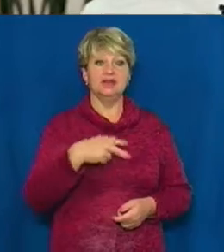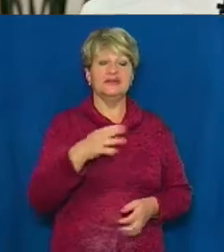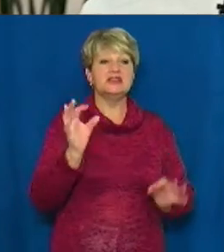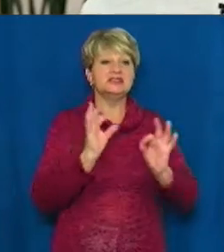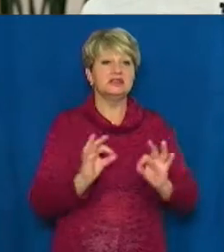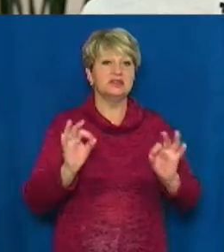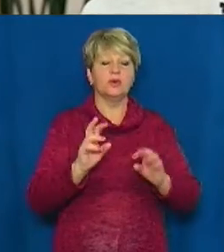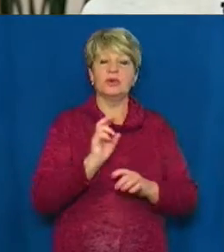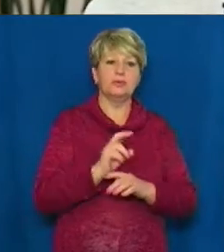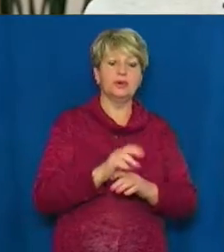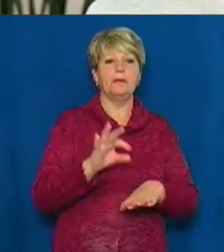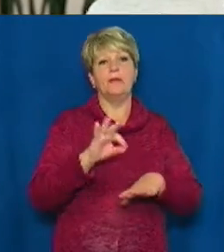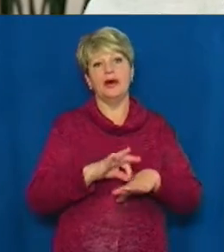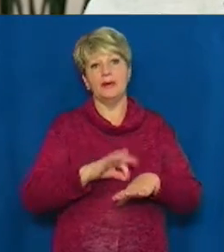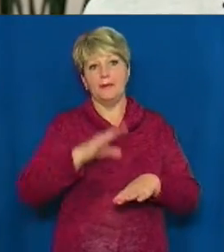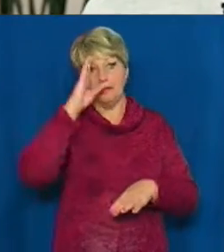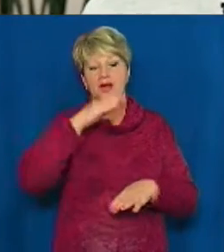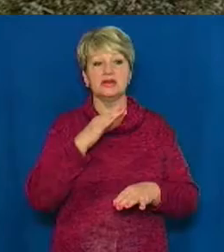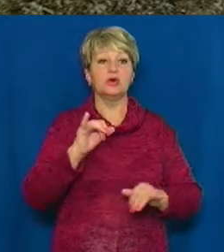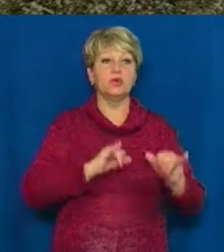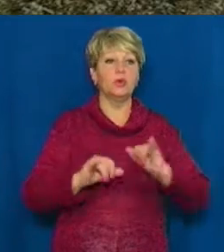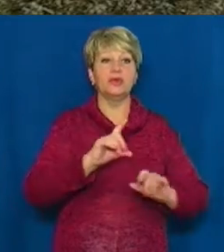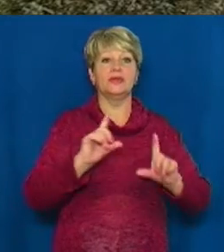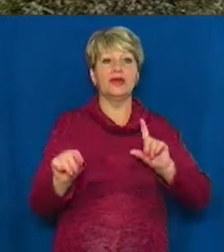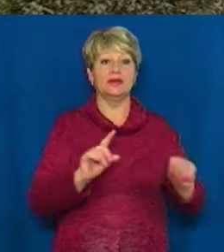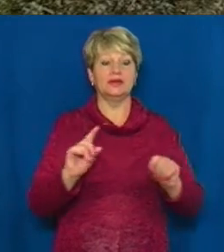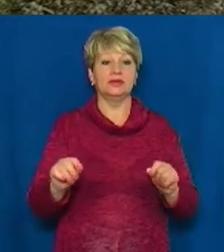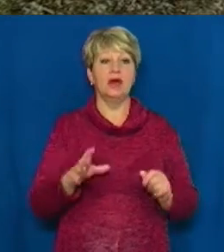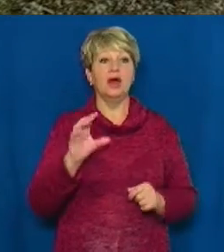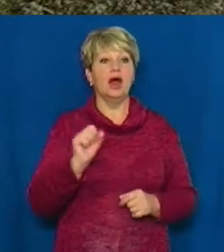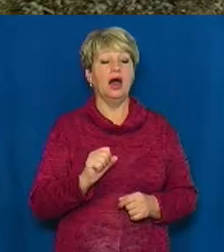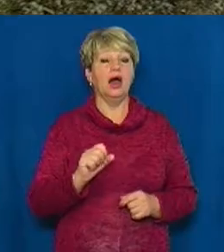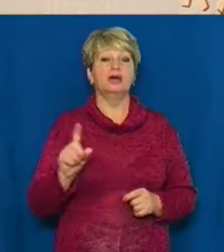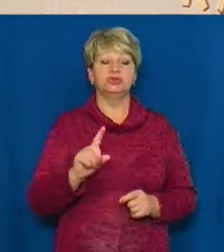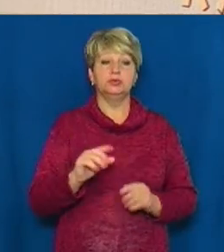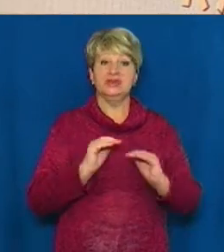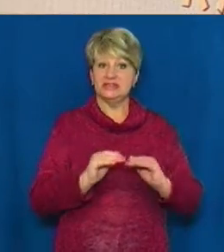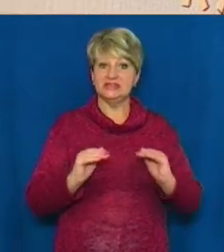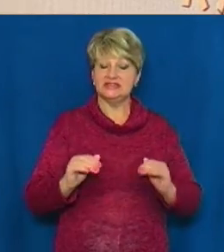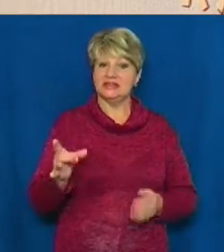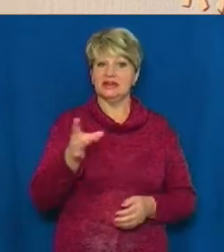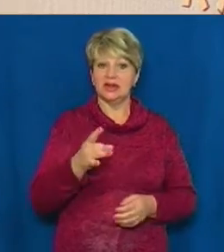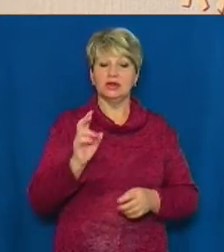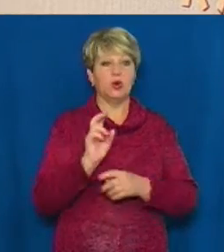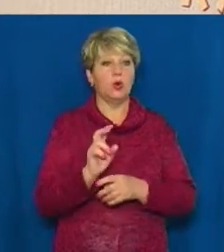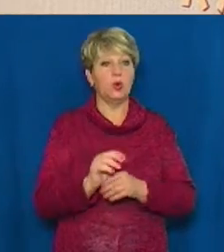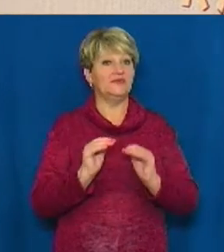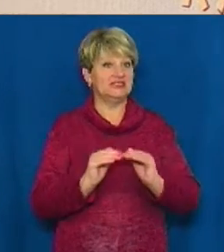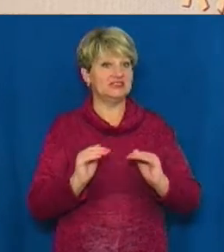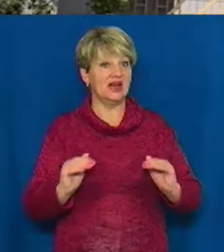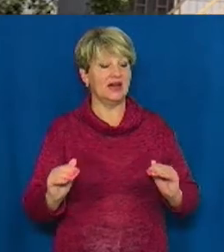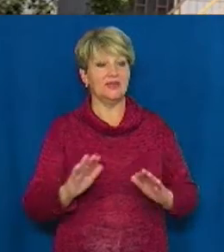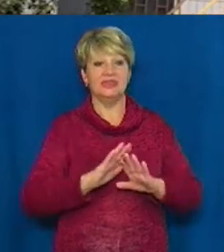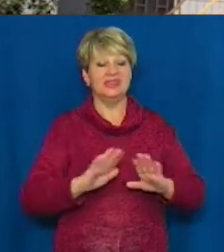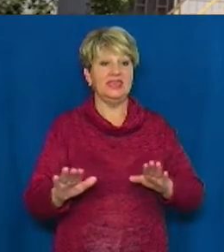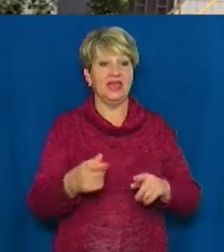діти хворіють, батьки десь їдуть в інші міста. Аби діти мікрорайону могли ходити до садочка у